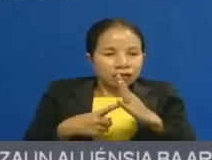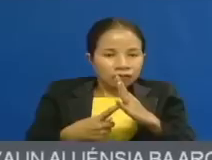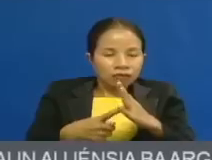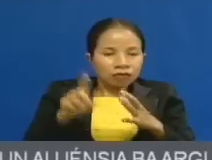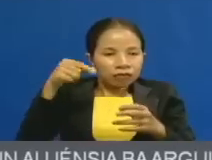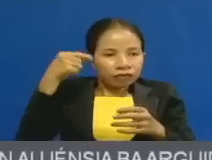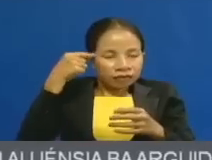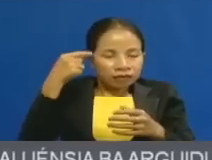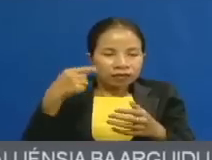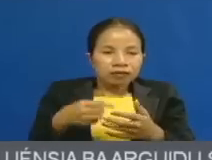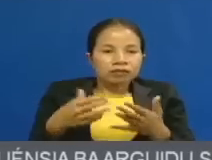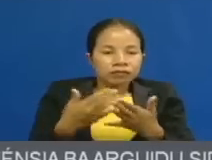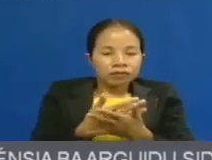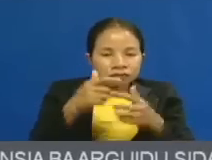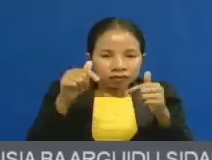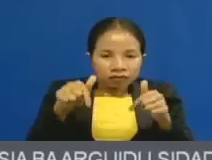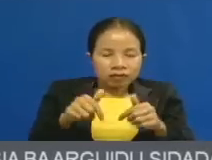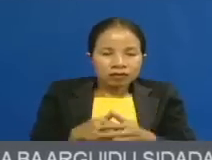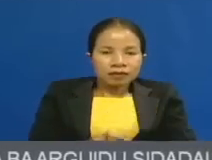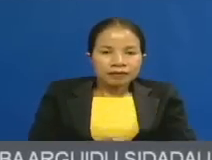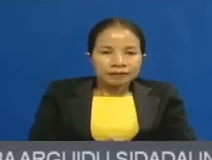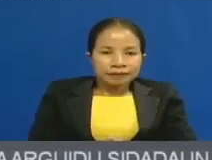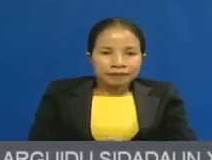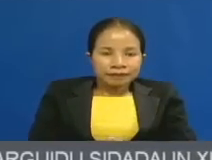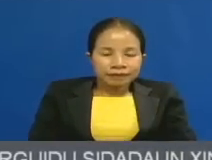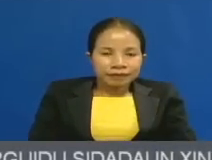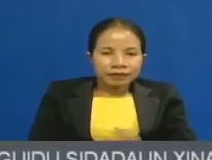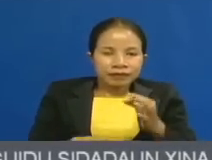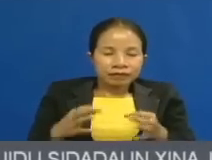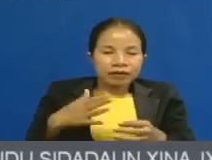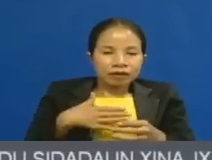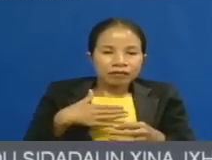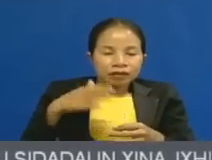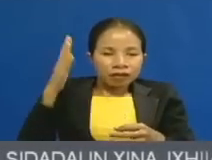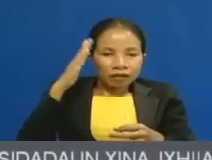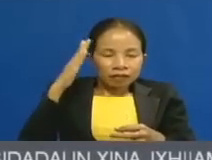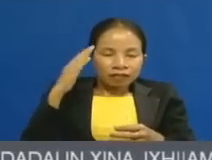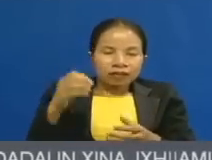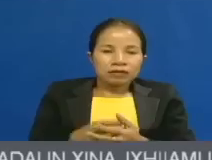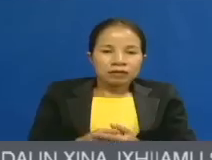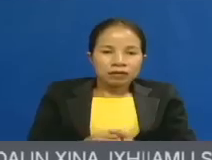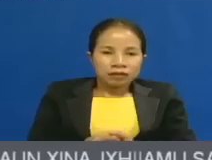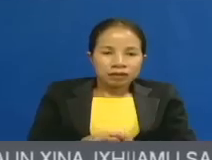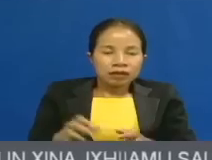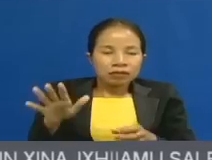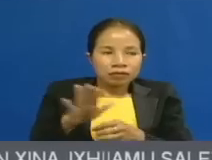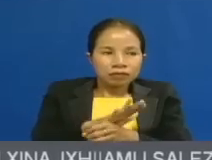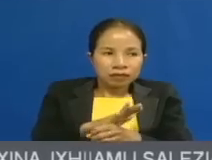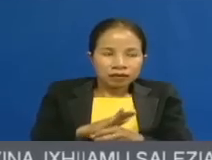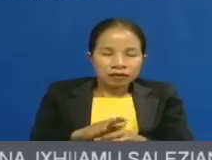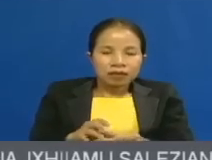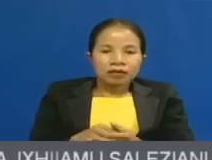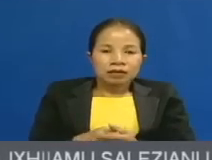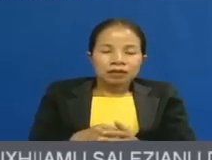governo sang governo fonda ne pemirsa ne hau nia opinião atau completa